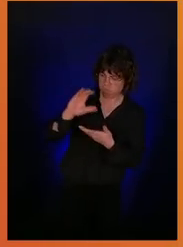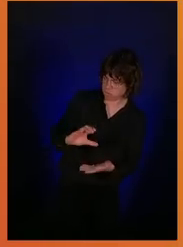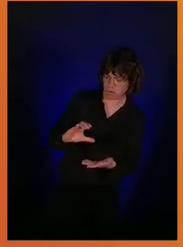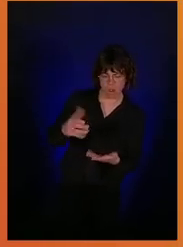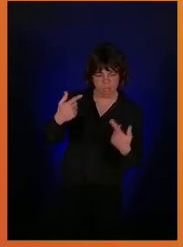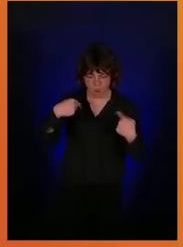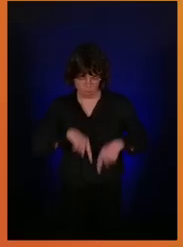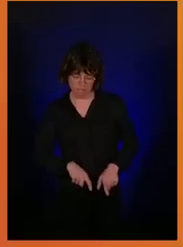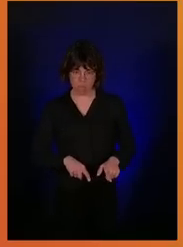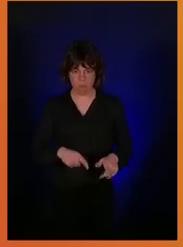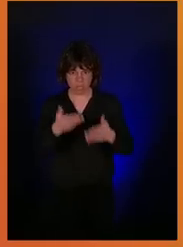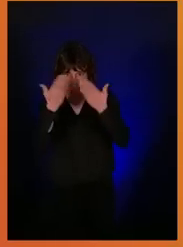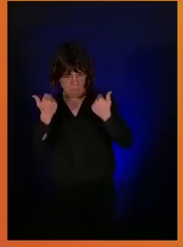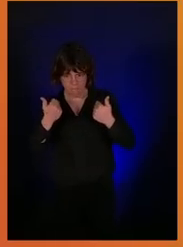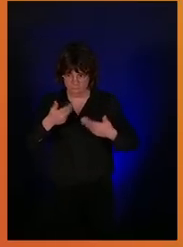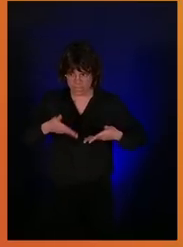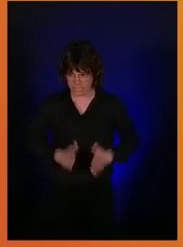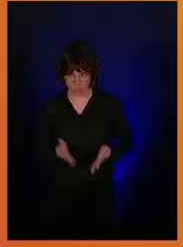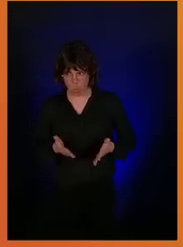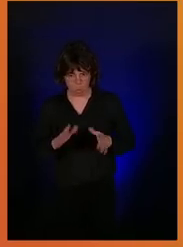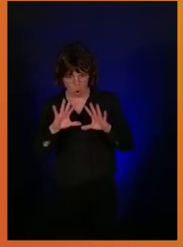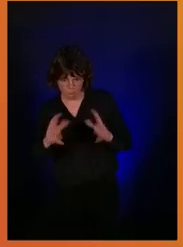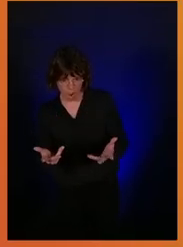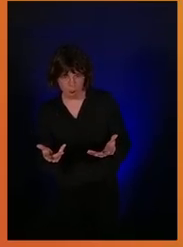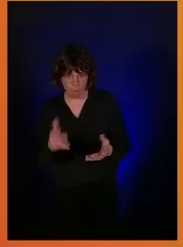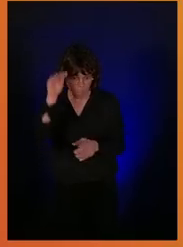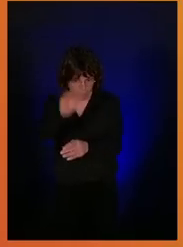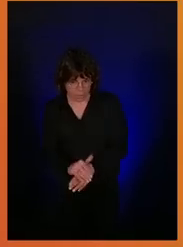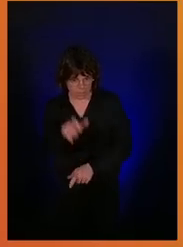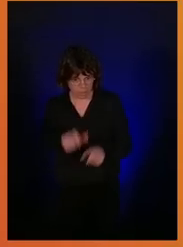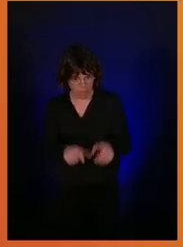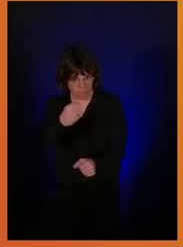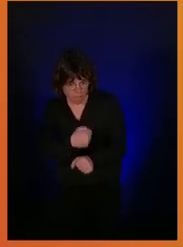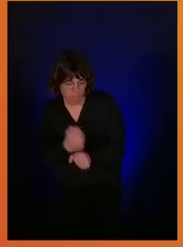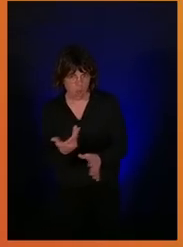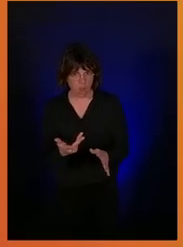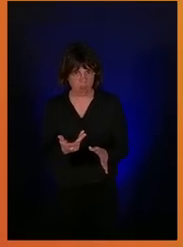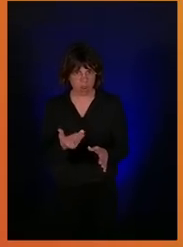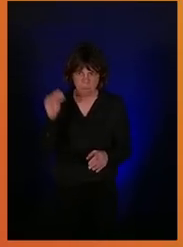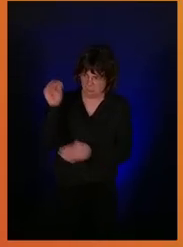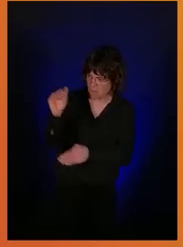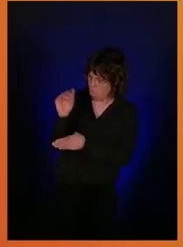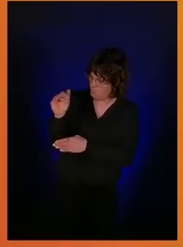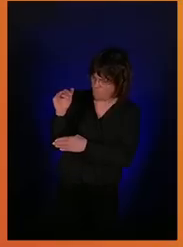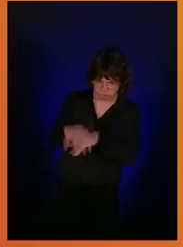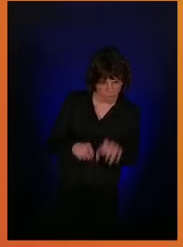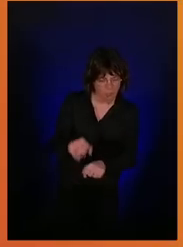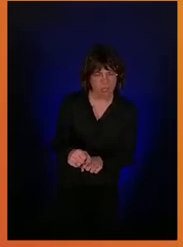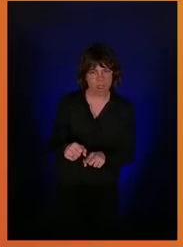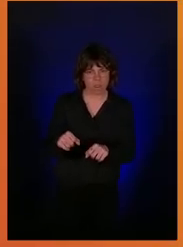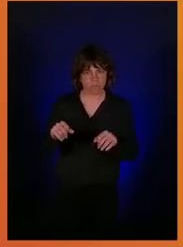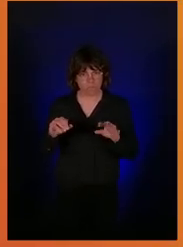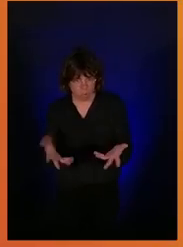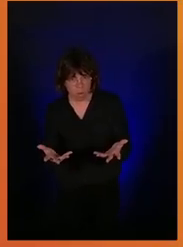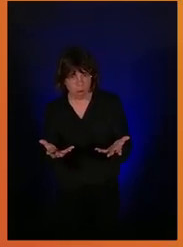gouvernement incapable de prendre des décisions pour protéger les travailleurs, attaque patronale donc, qui s'est traduite par